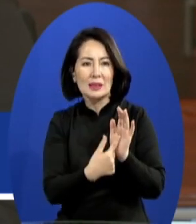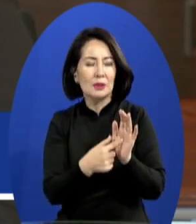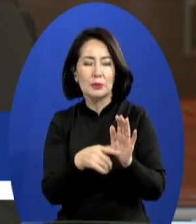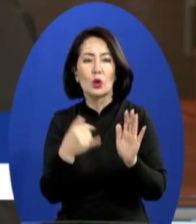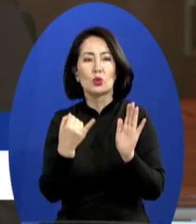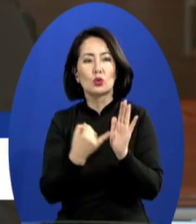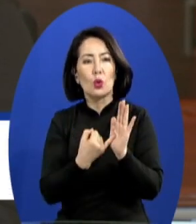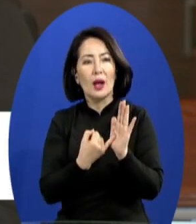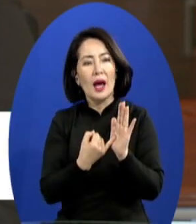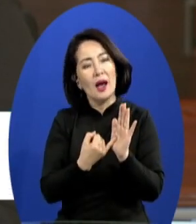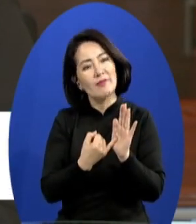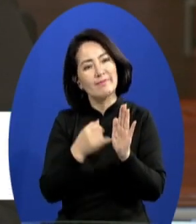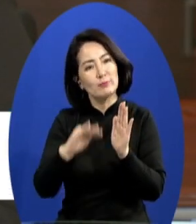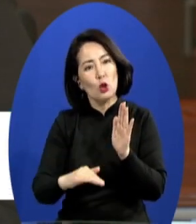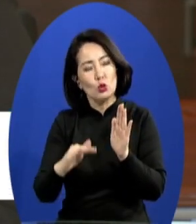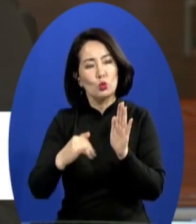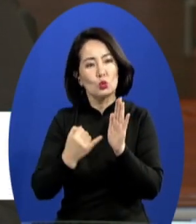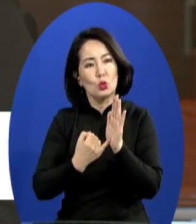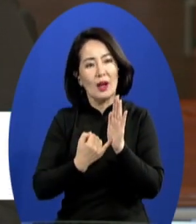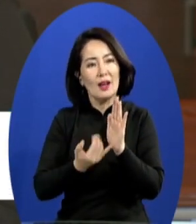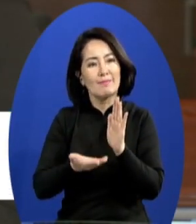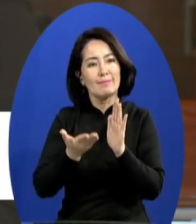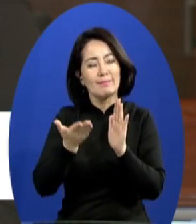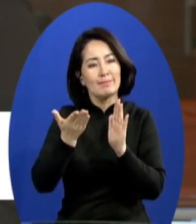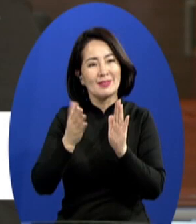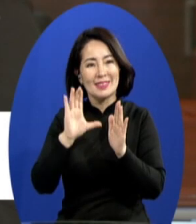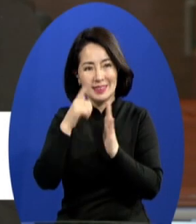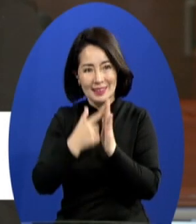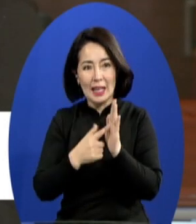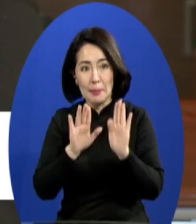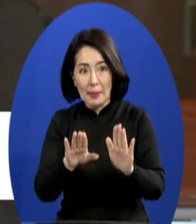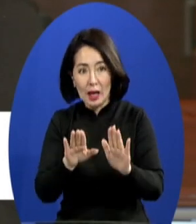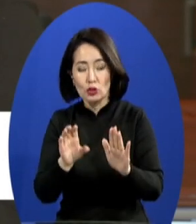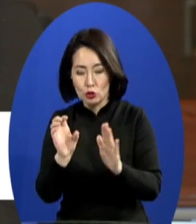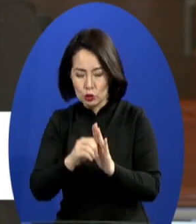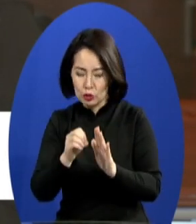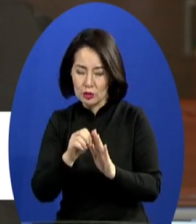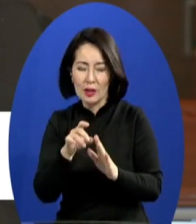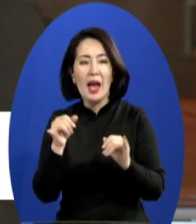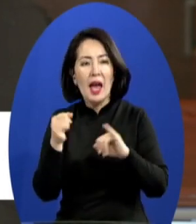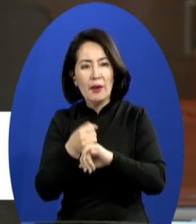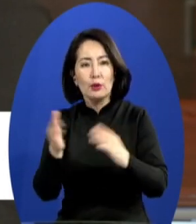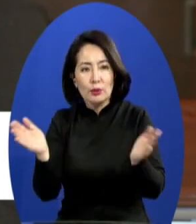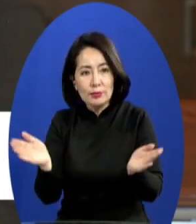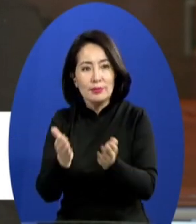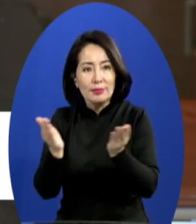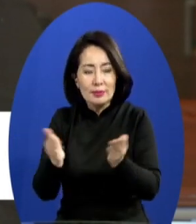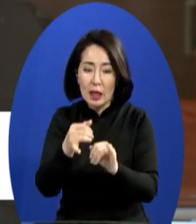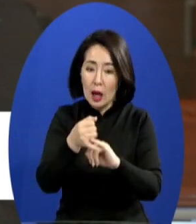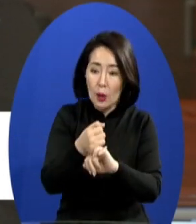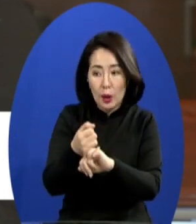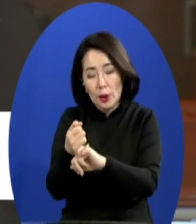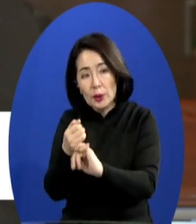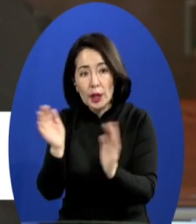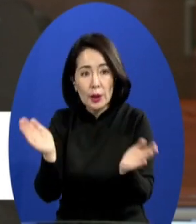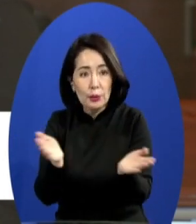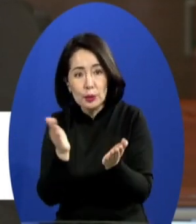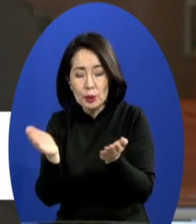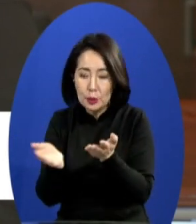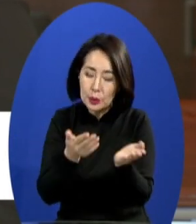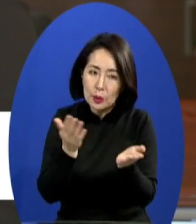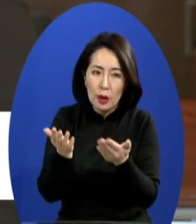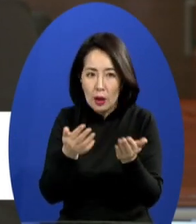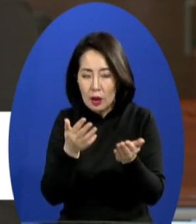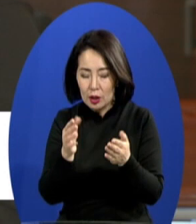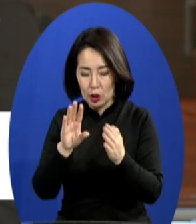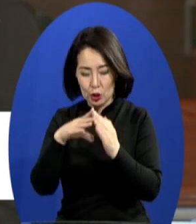байхаар бид нар бас тодорхой зохицуулалт тусгаж өгч байгаа. Энэ дунд тэр нөгөө одоо эвдрүүлэн зуучлалын асуудал дээр үйл ажиллагаа дээр зайлшгүй гэр